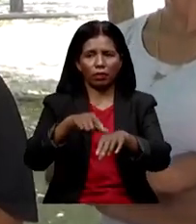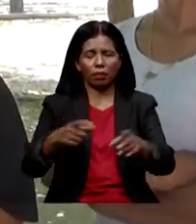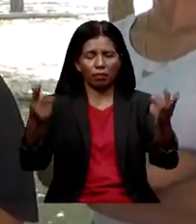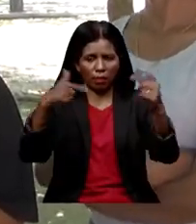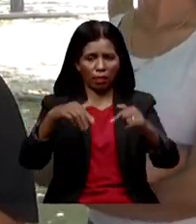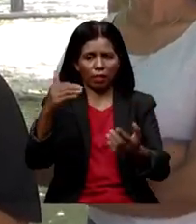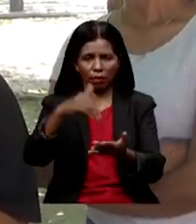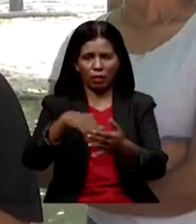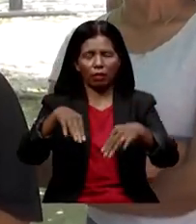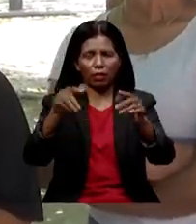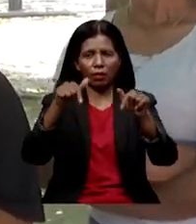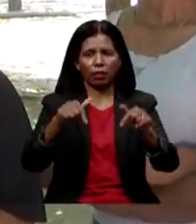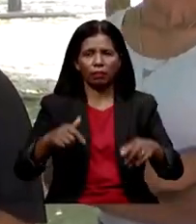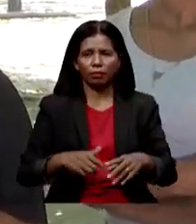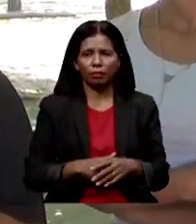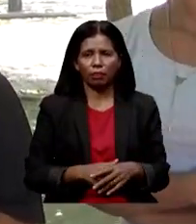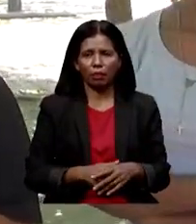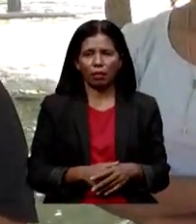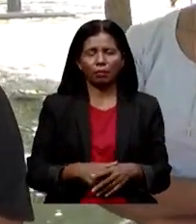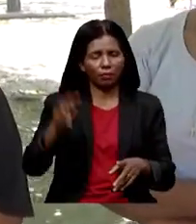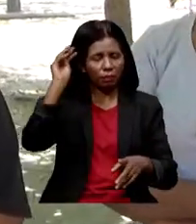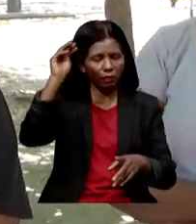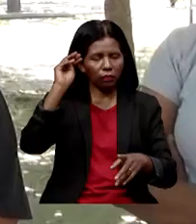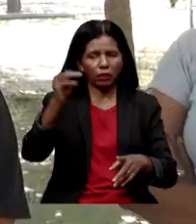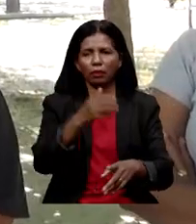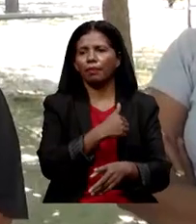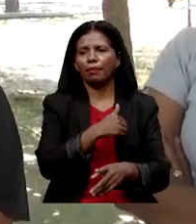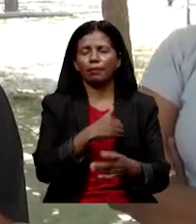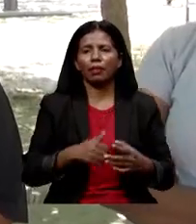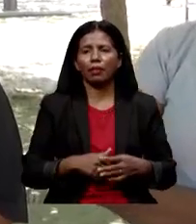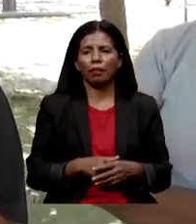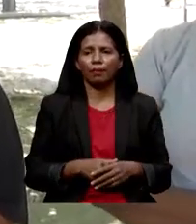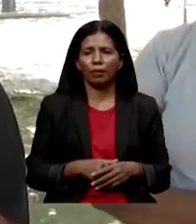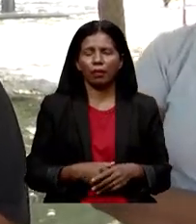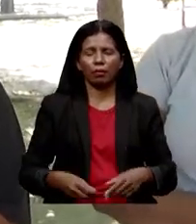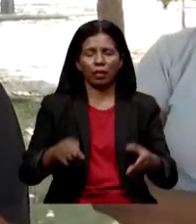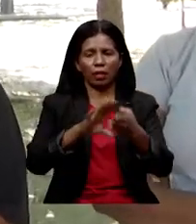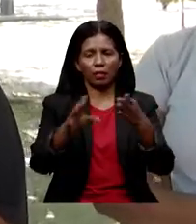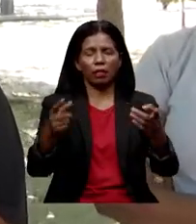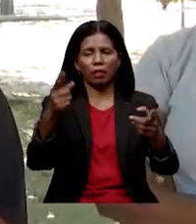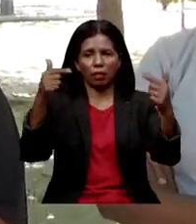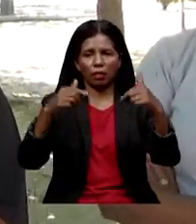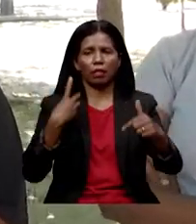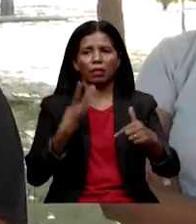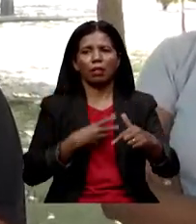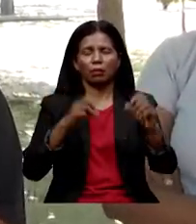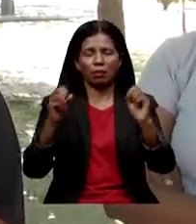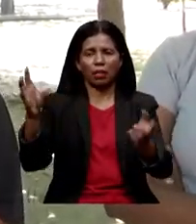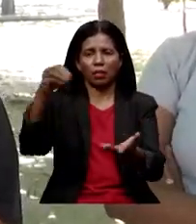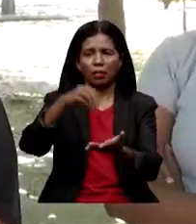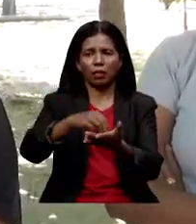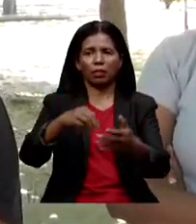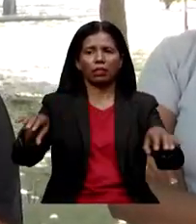vali. Como ministério kan sidau be o respeito tu mai dia kata ka ami bele koloka ansa